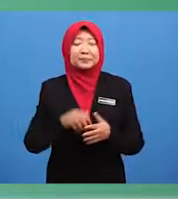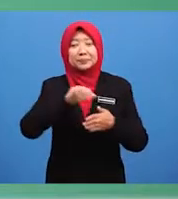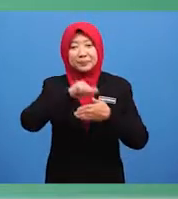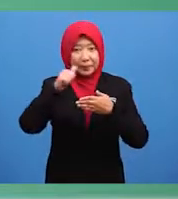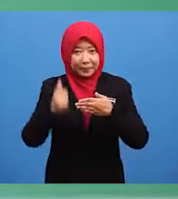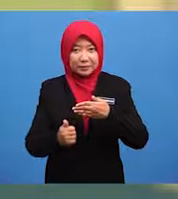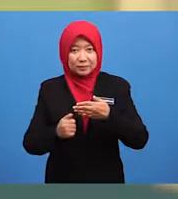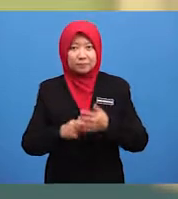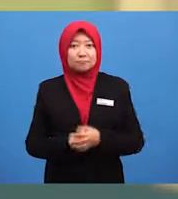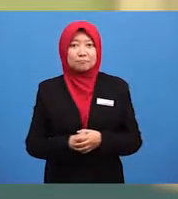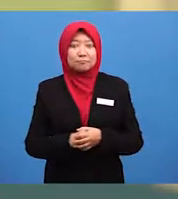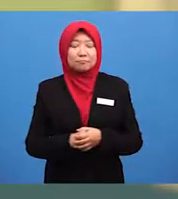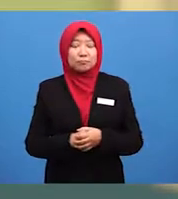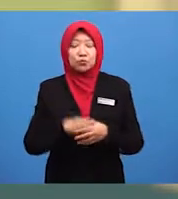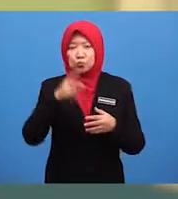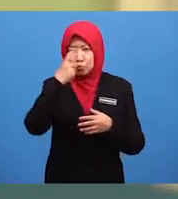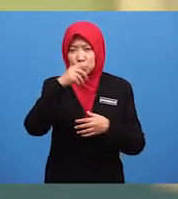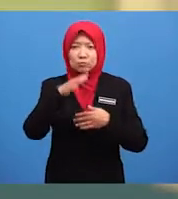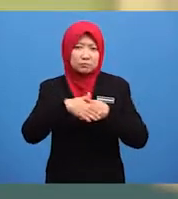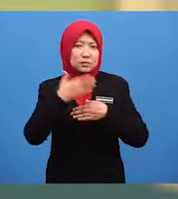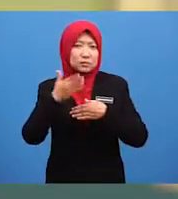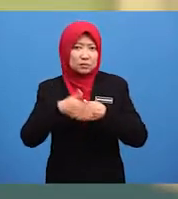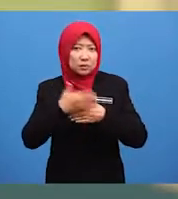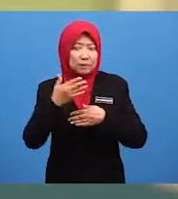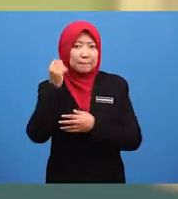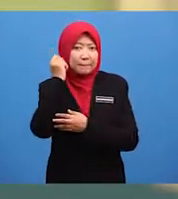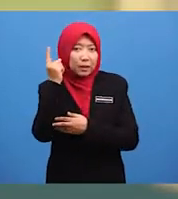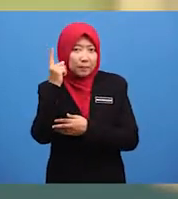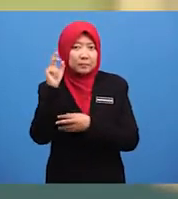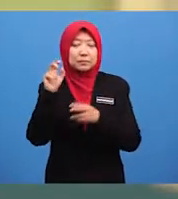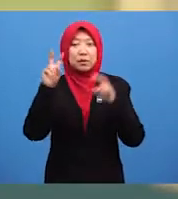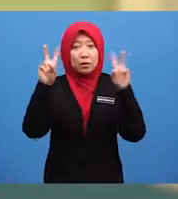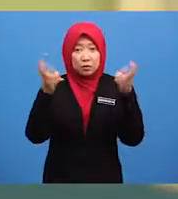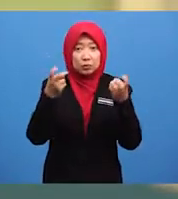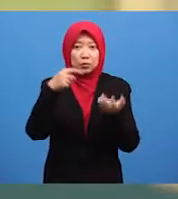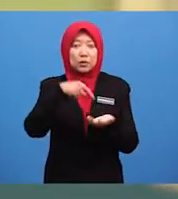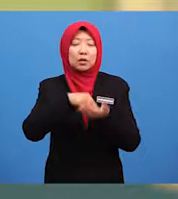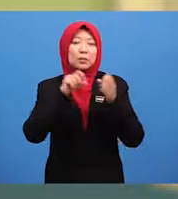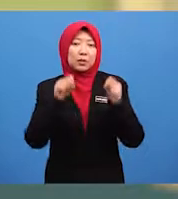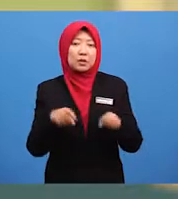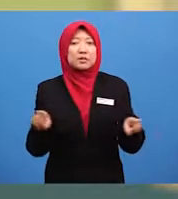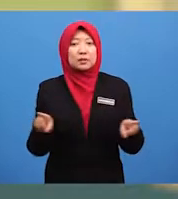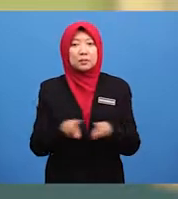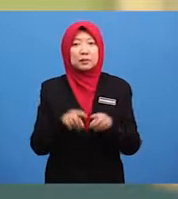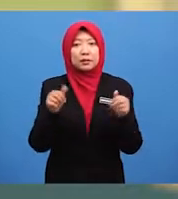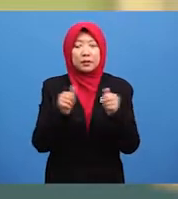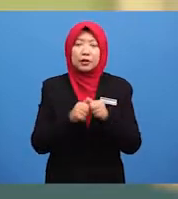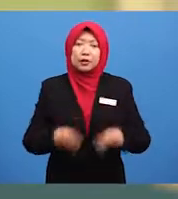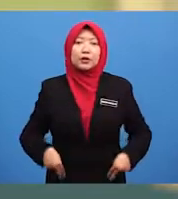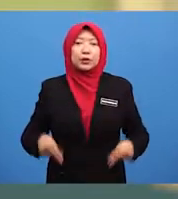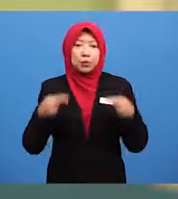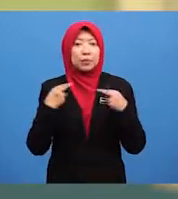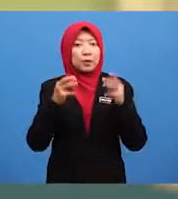akhir. Bagi memudahkan murid-murid memahami tajuk ini, kita boleh samakan dengan kehidupan